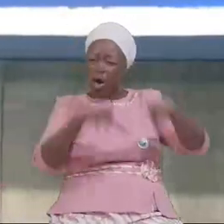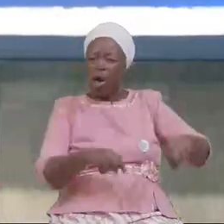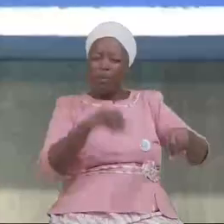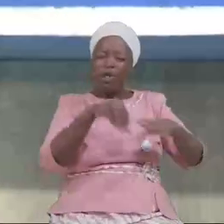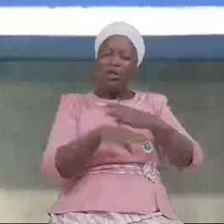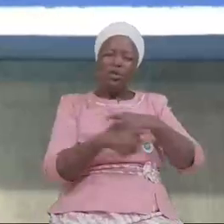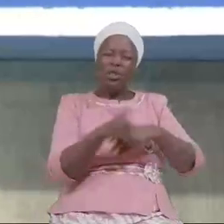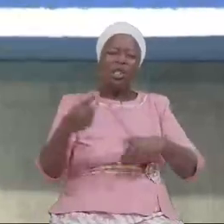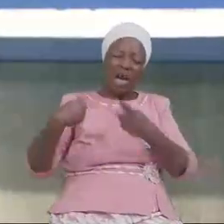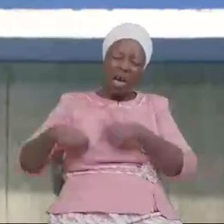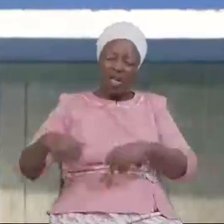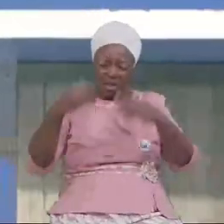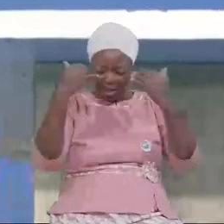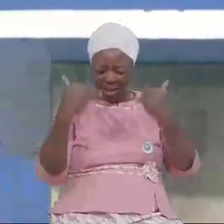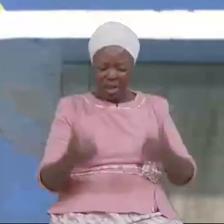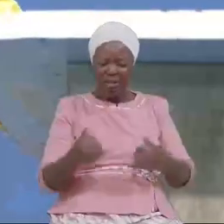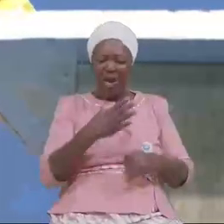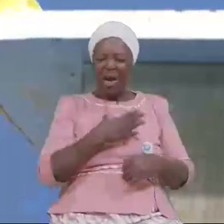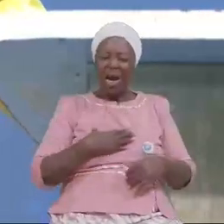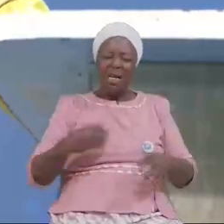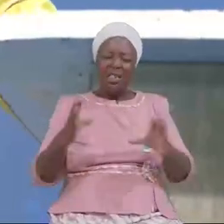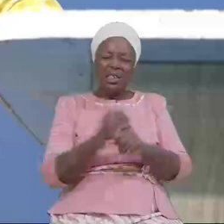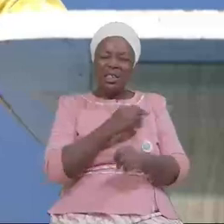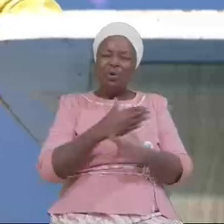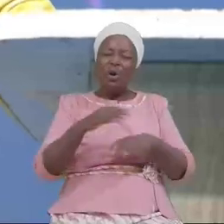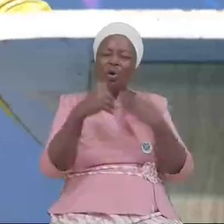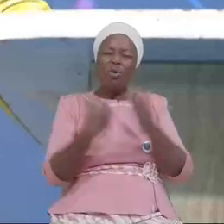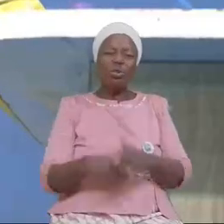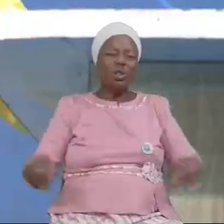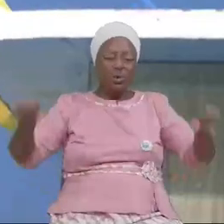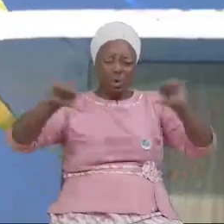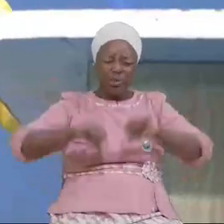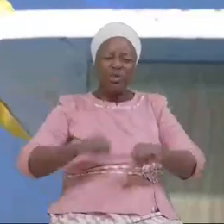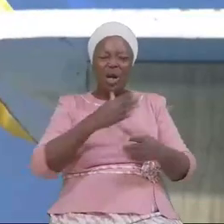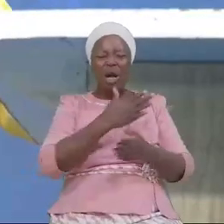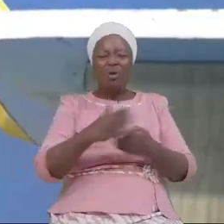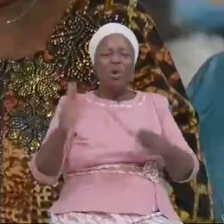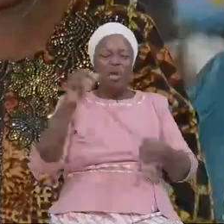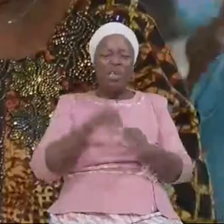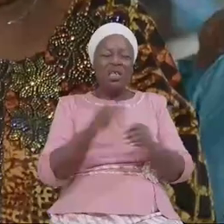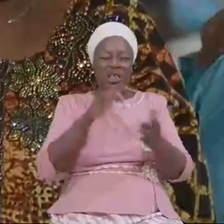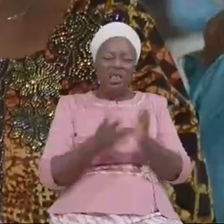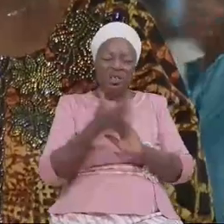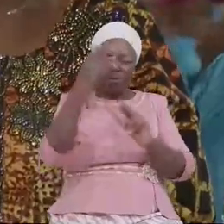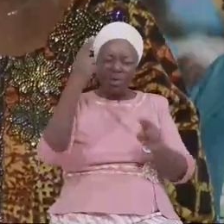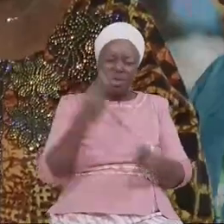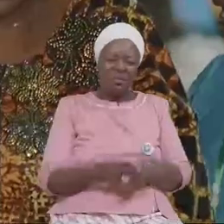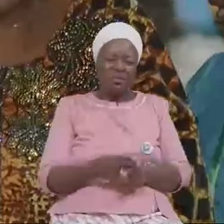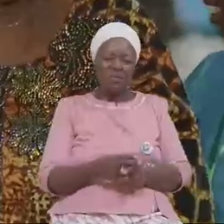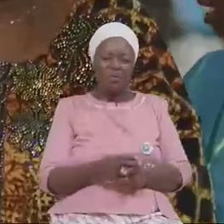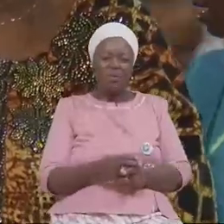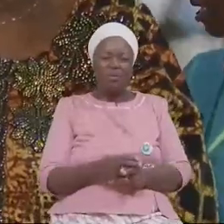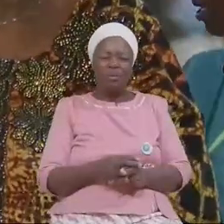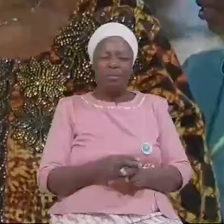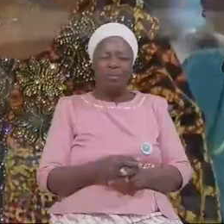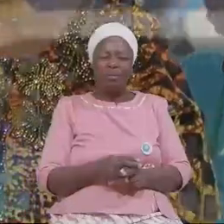salvatrice, la parole salvatrice du moins à leur cœur, que cela ôte la culpabilité et la turbulence